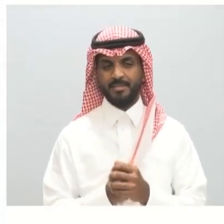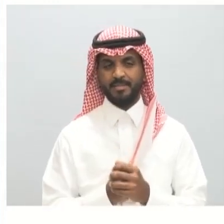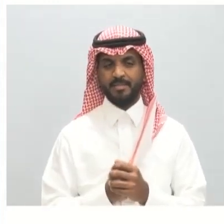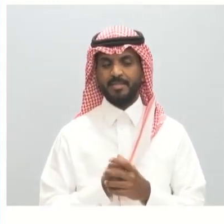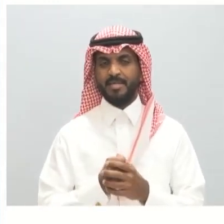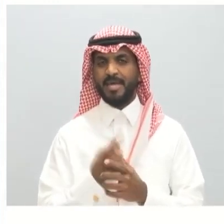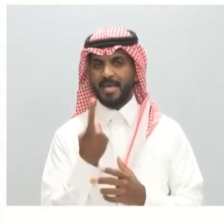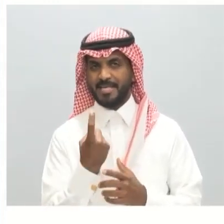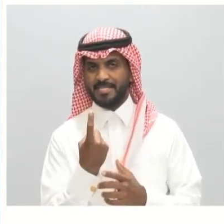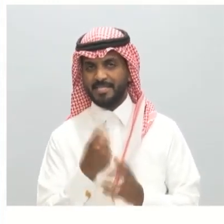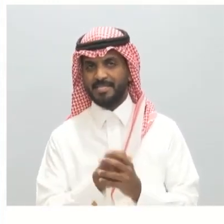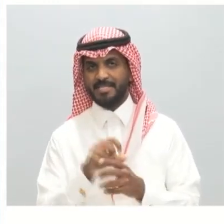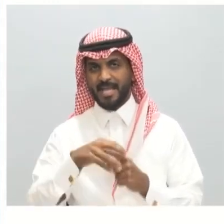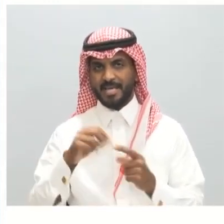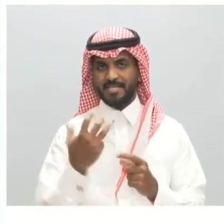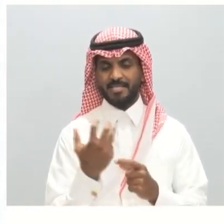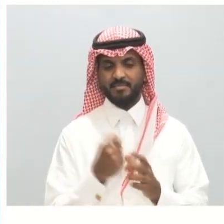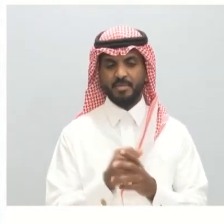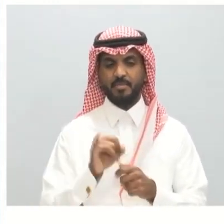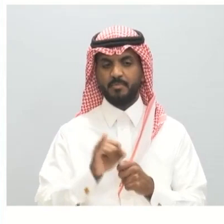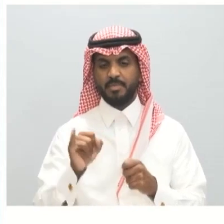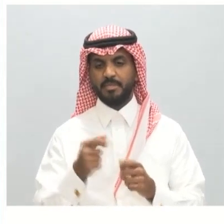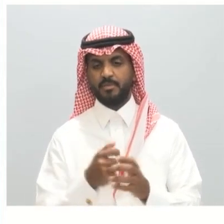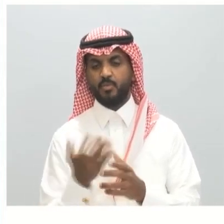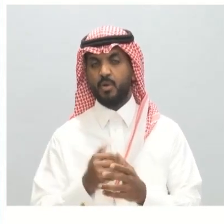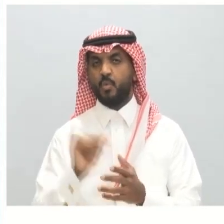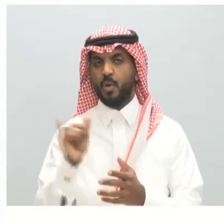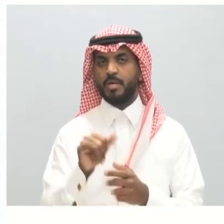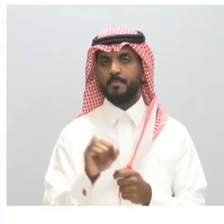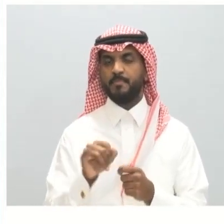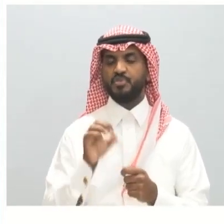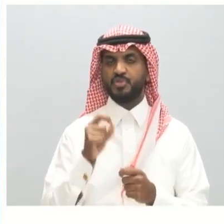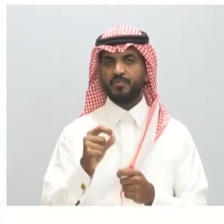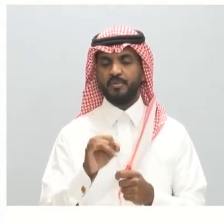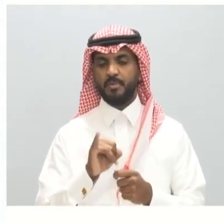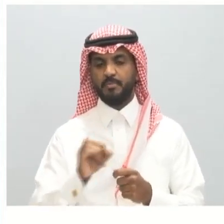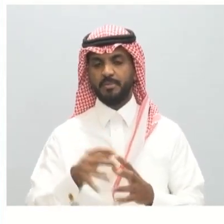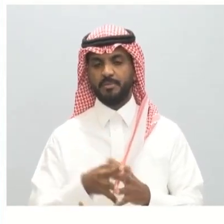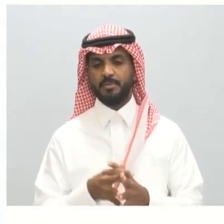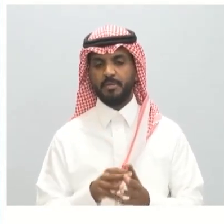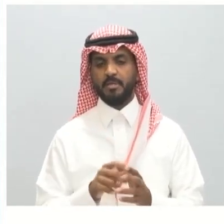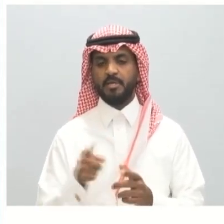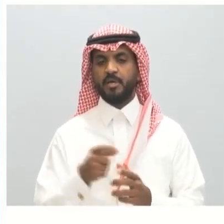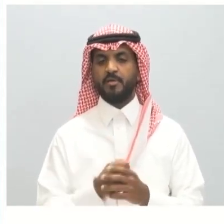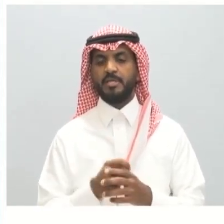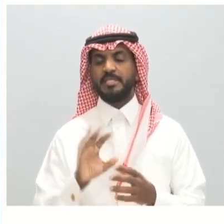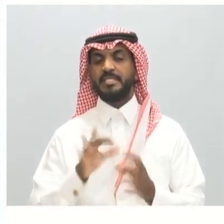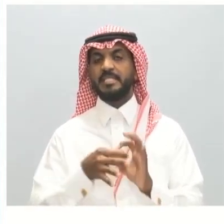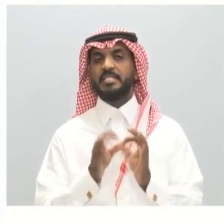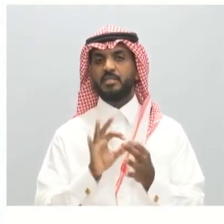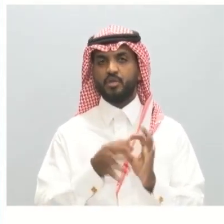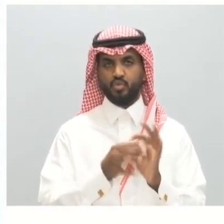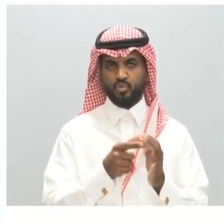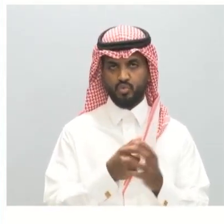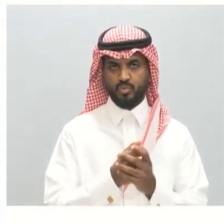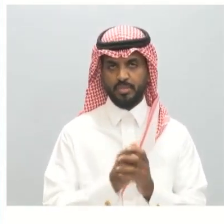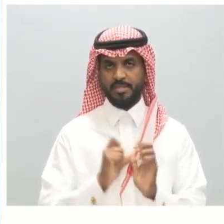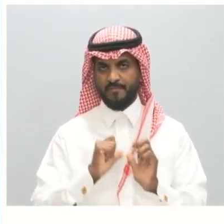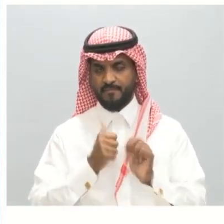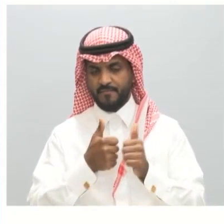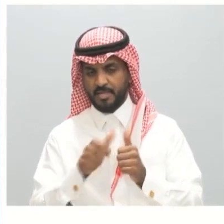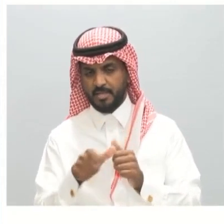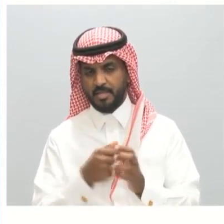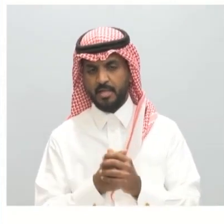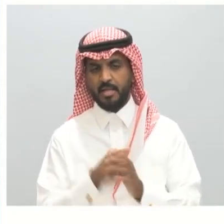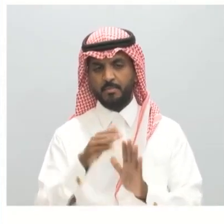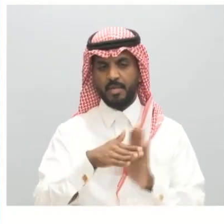اكس سالب 900 مليم وواي صف ملمتر يرجع هذا الى ان تسلسل